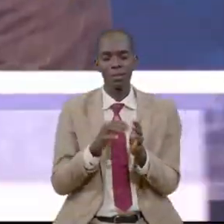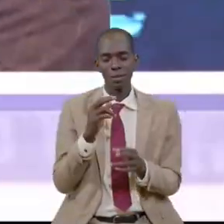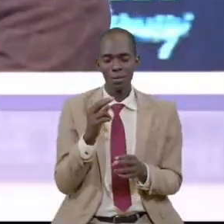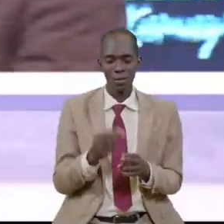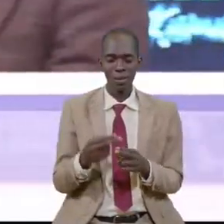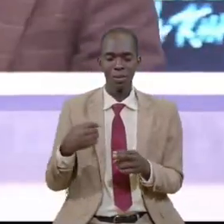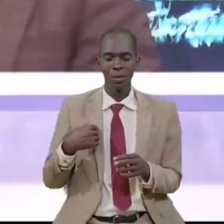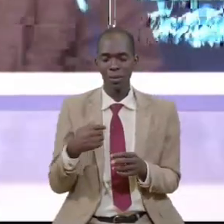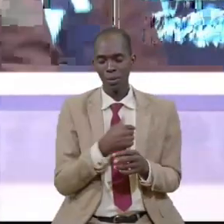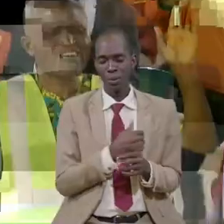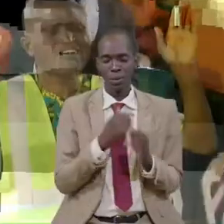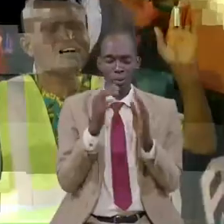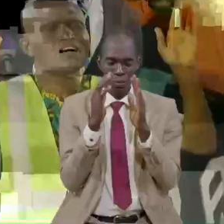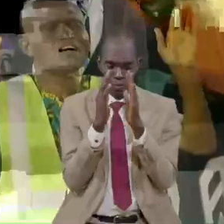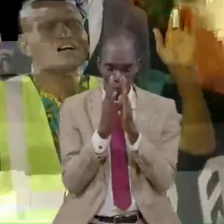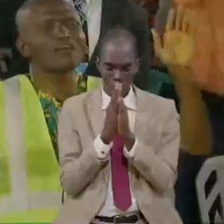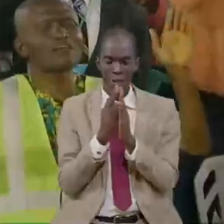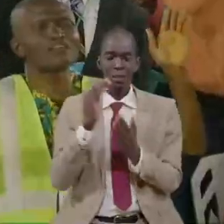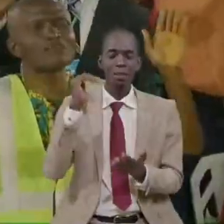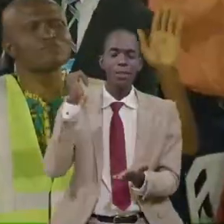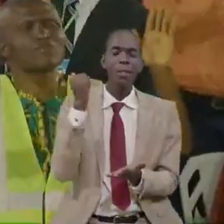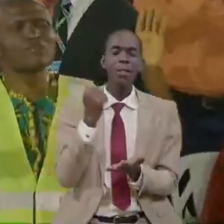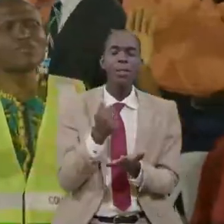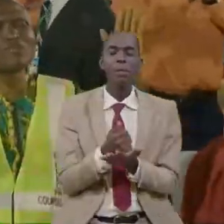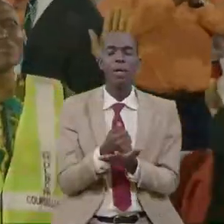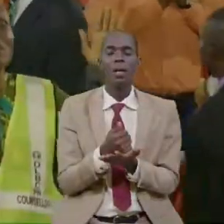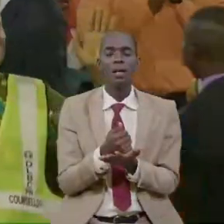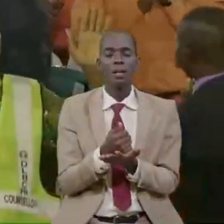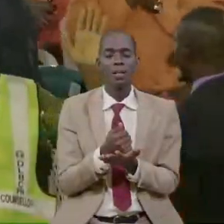Au nom de Jésus, nous prions.